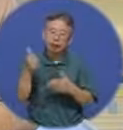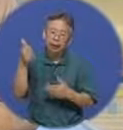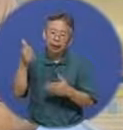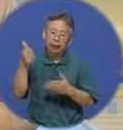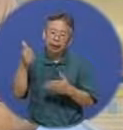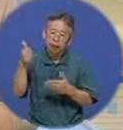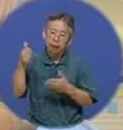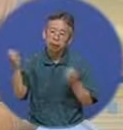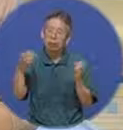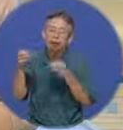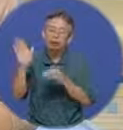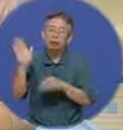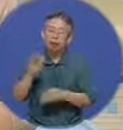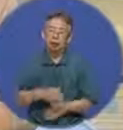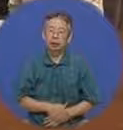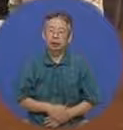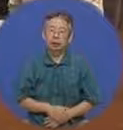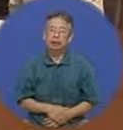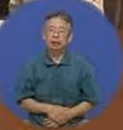ました。